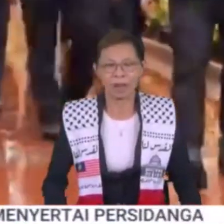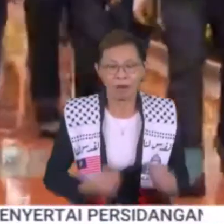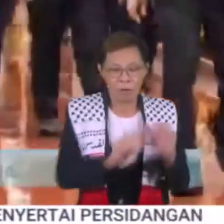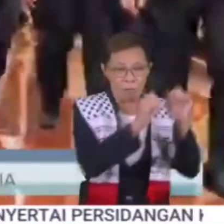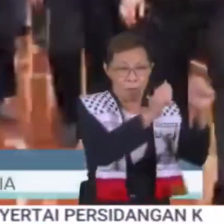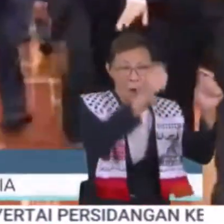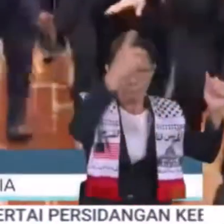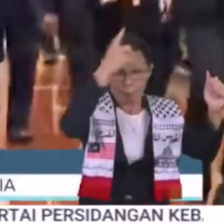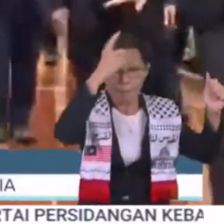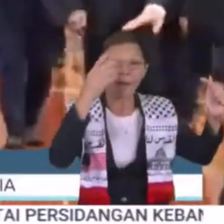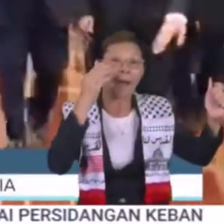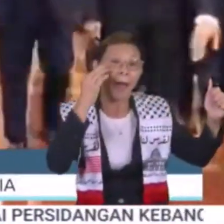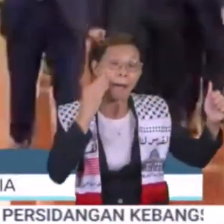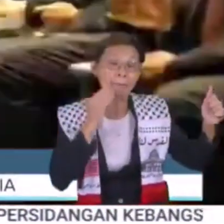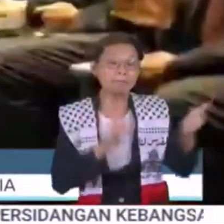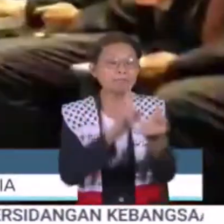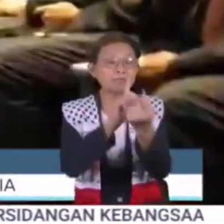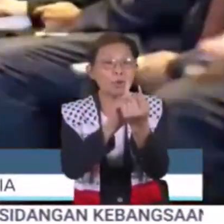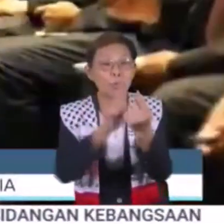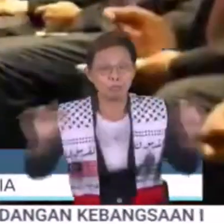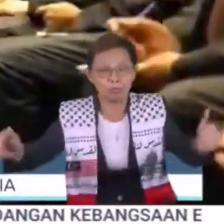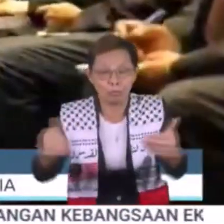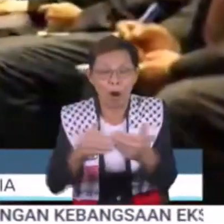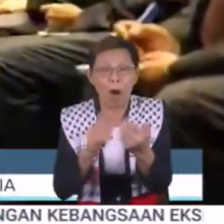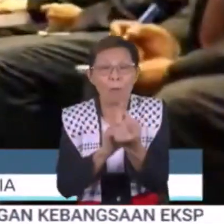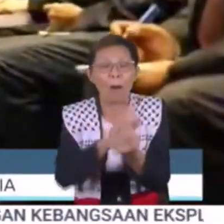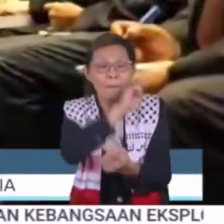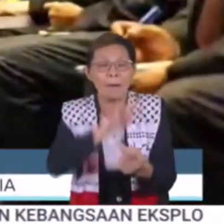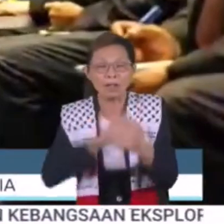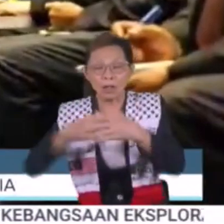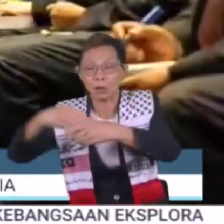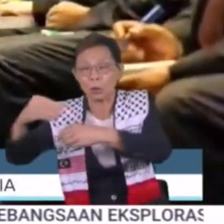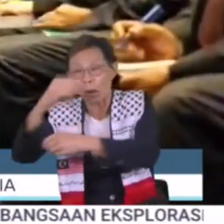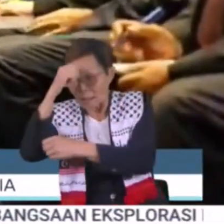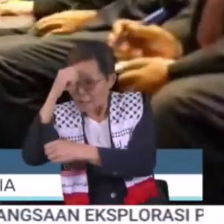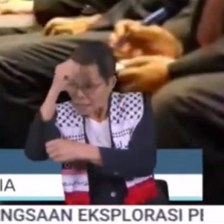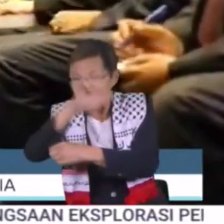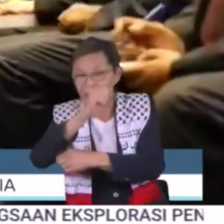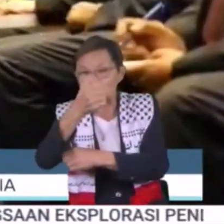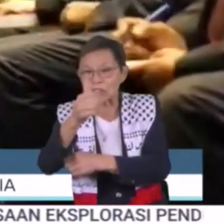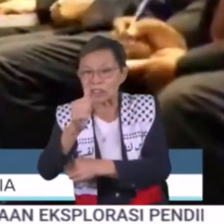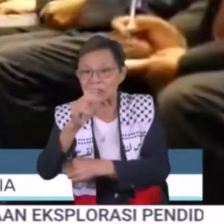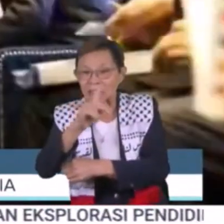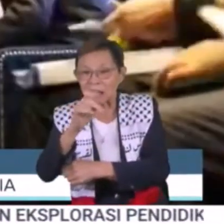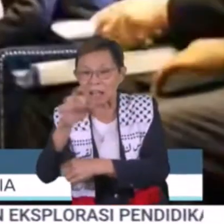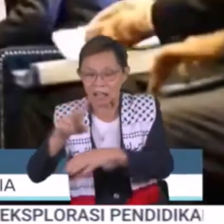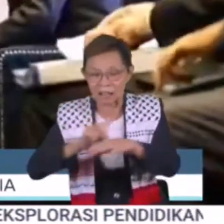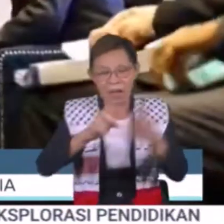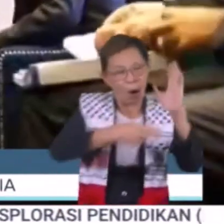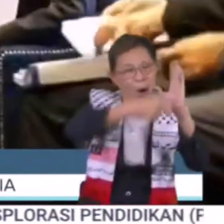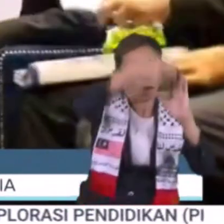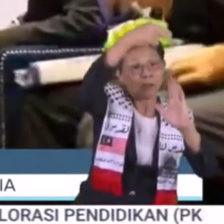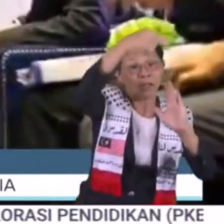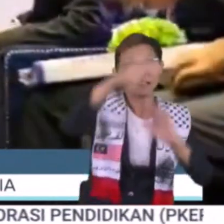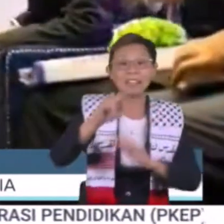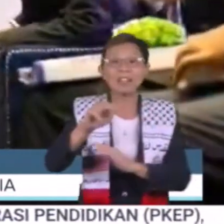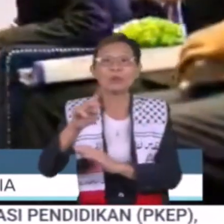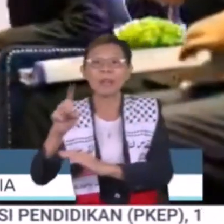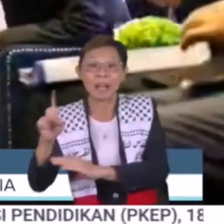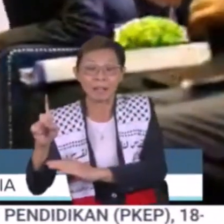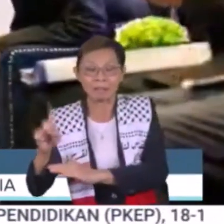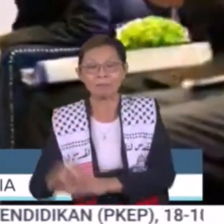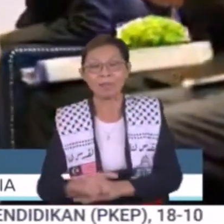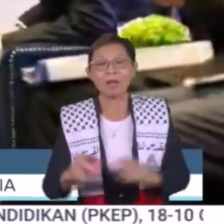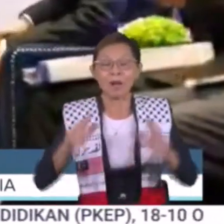Terdahulu, Perdana Menteri mengadakan pertemuan tertutup bersama Menteri Luar India Dr. S. Jaishankar di sebuah hotel di New Delhi. Perjumpaan itu